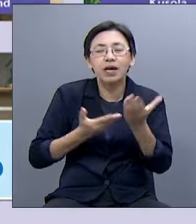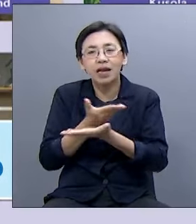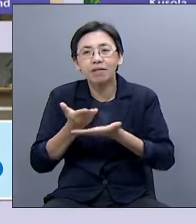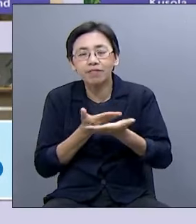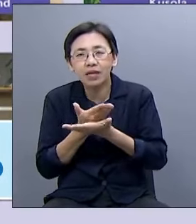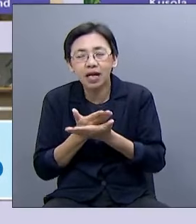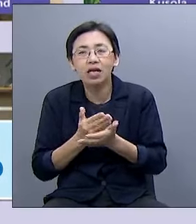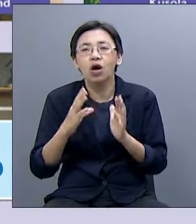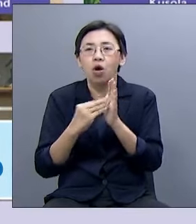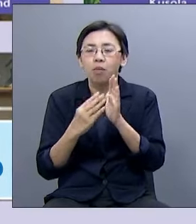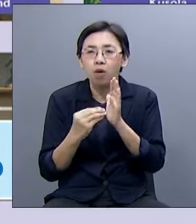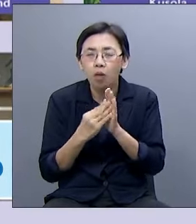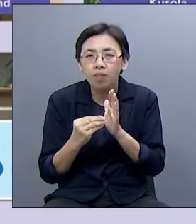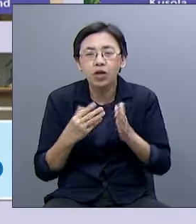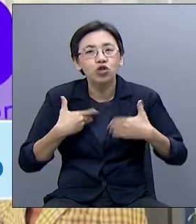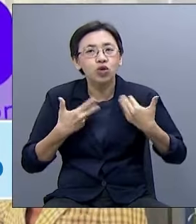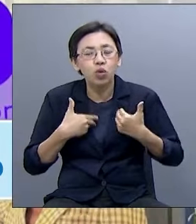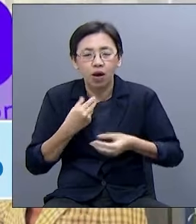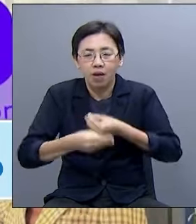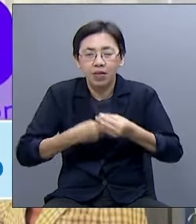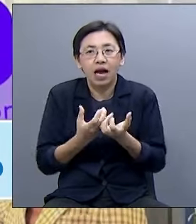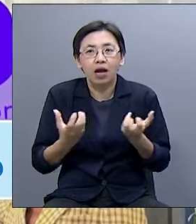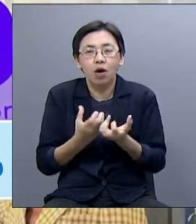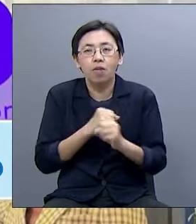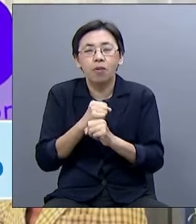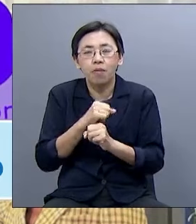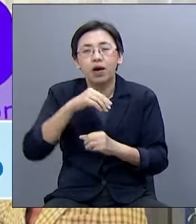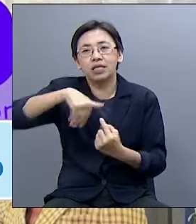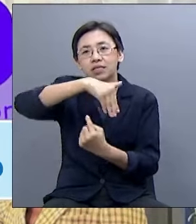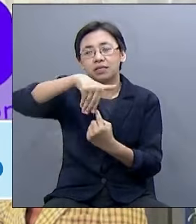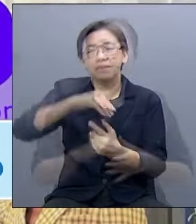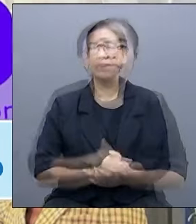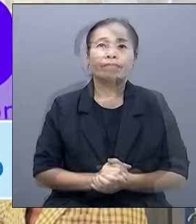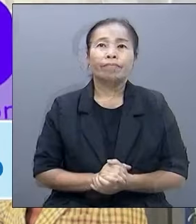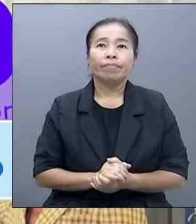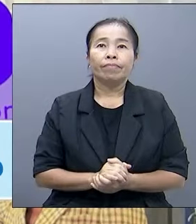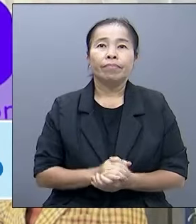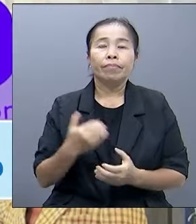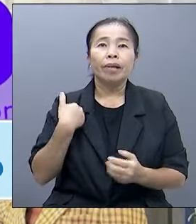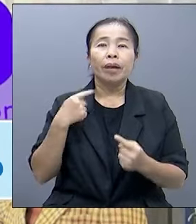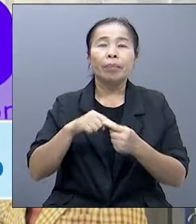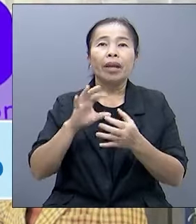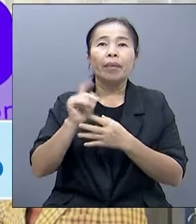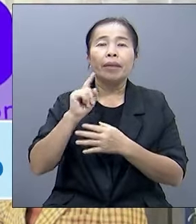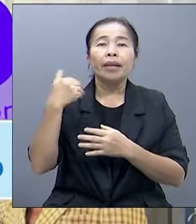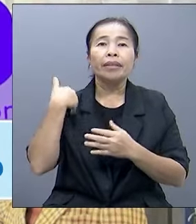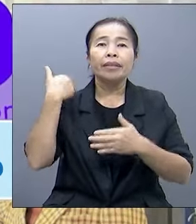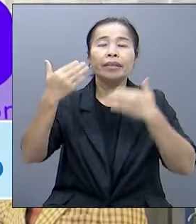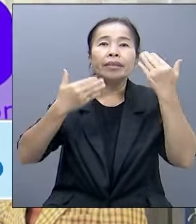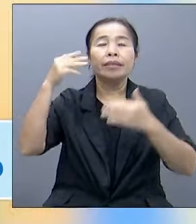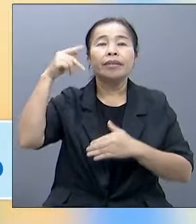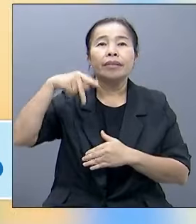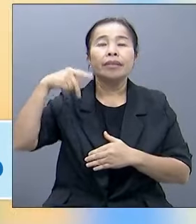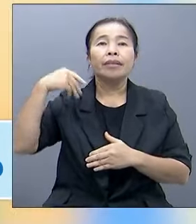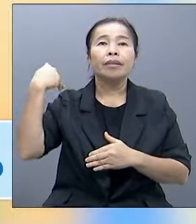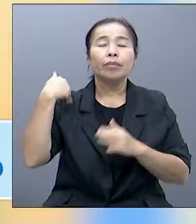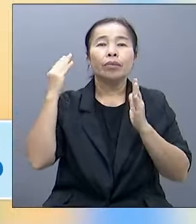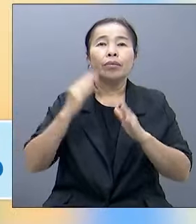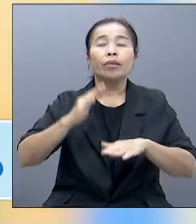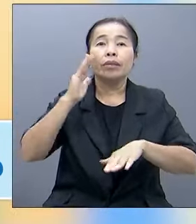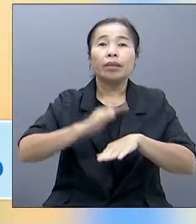กช็อปสุดสร้างสรรค์และตลาดสินค้ารักโลกครับ โดยมีไฮไลท์และกิจกรรมพิเศษค่ะไม่ว่าจะเป็นเวทีเสวนาจากผู้เชี่ยวชาญและบุคคล